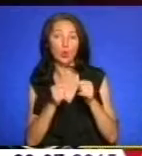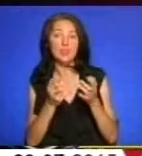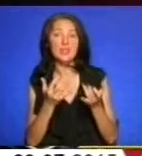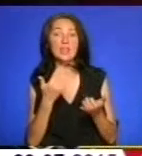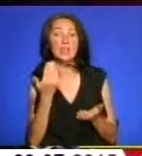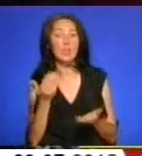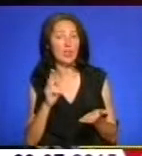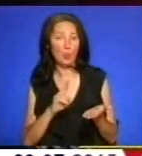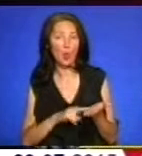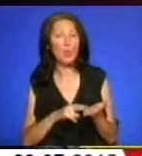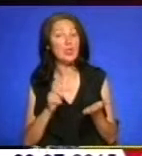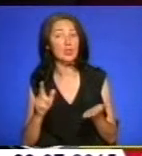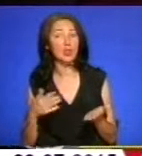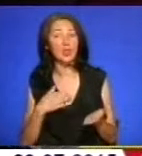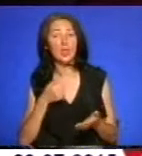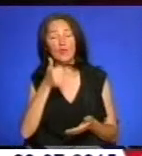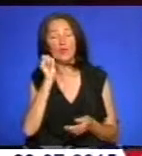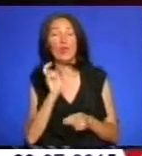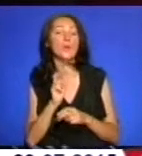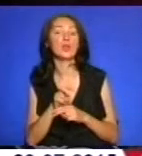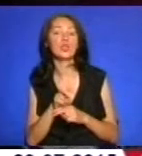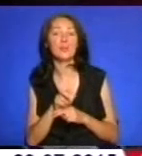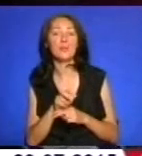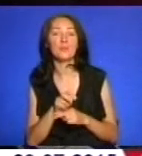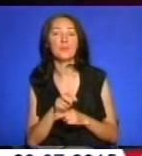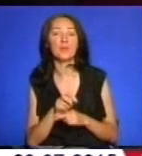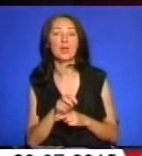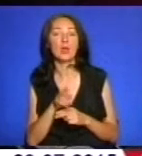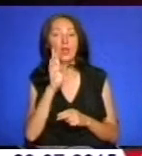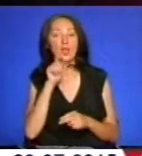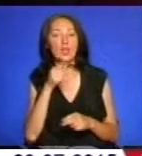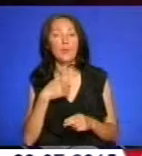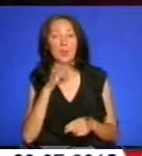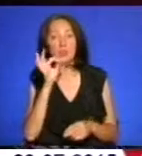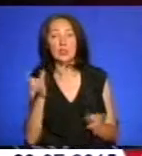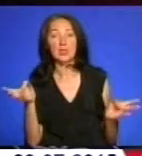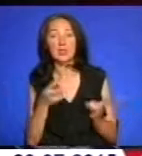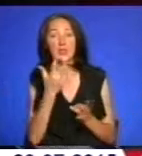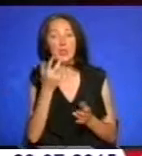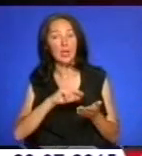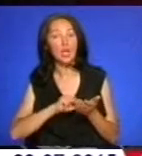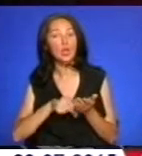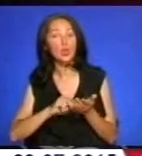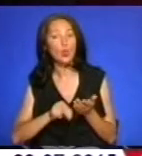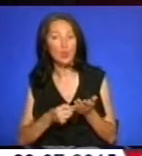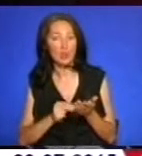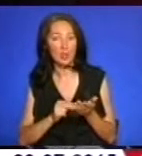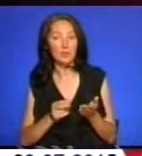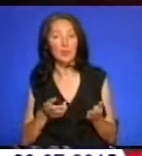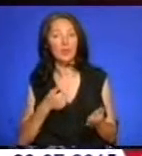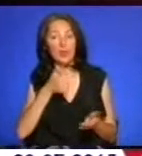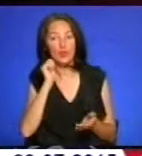скільки у вас приписано. Ми вчора прийшли, вона нам сказала, треба 3 довідки. І ми вчора